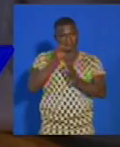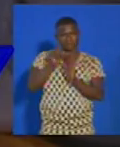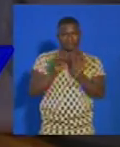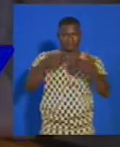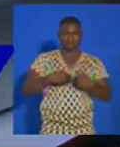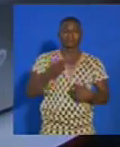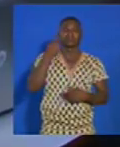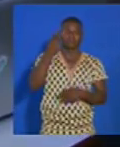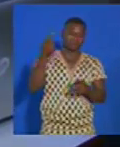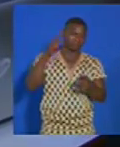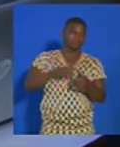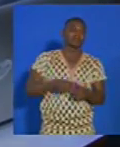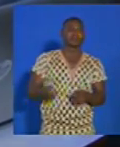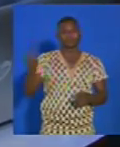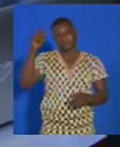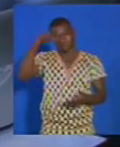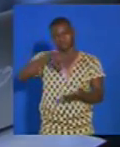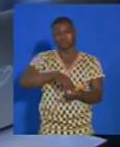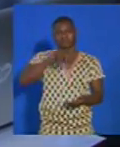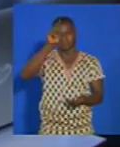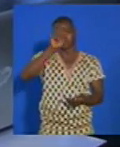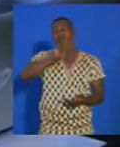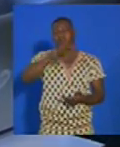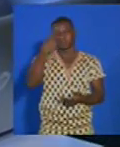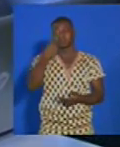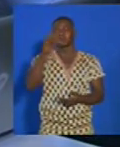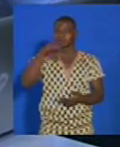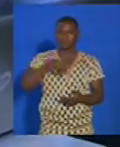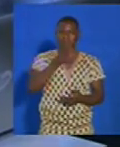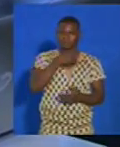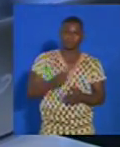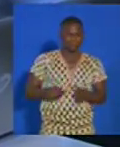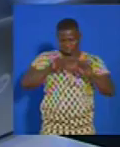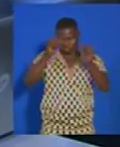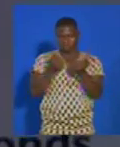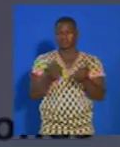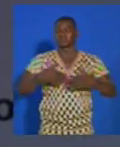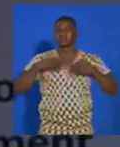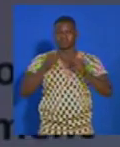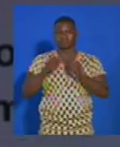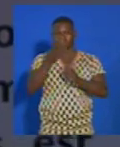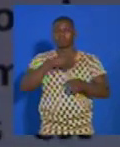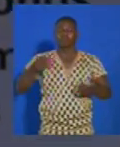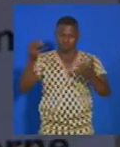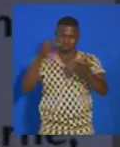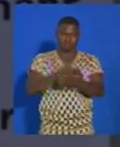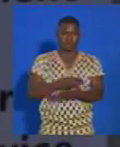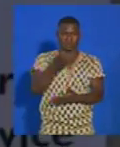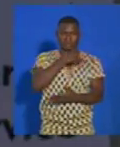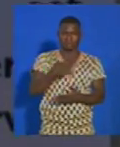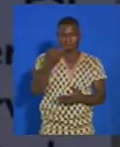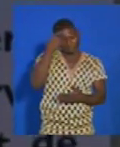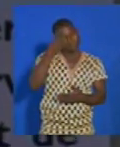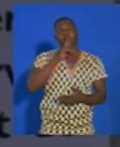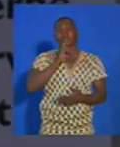à l'horizon 2021. Que l'institution soit forte, moderne, innovante, accessible pour être au service